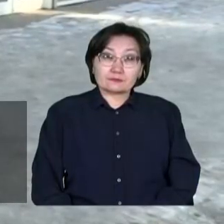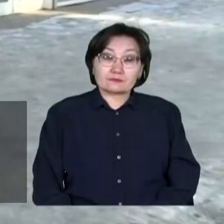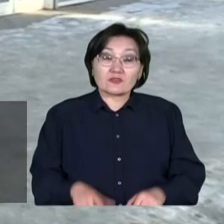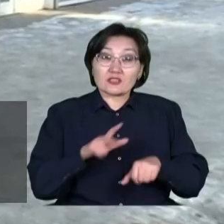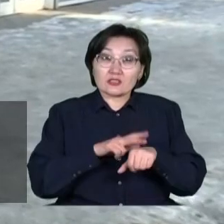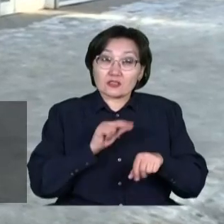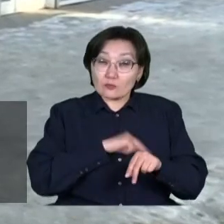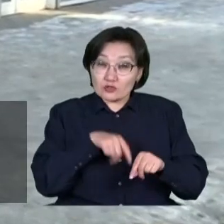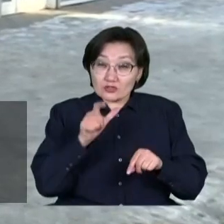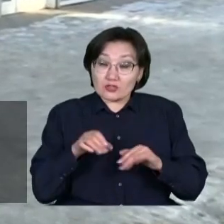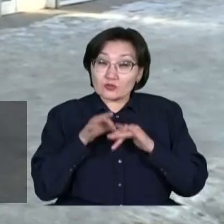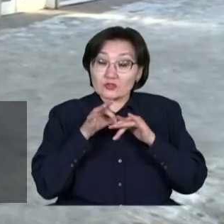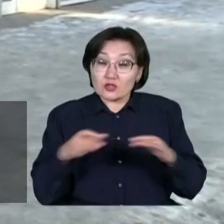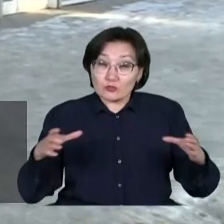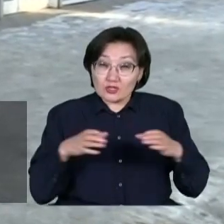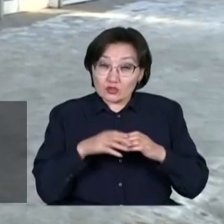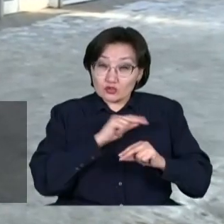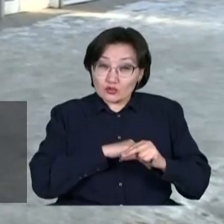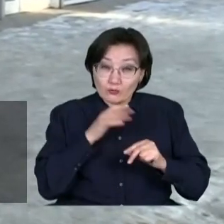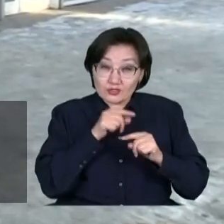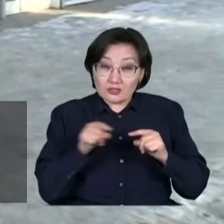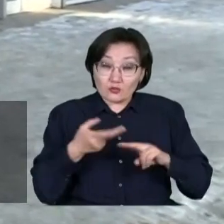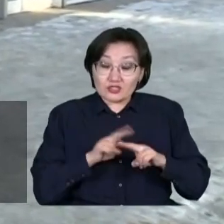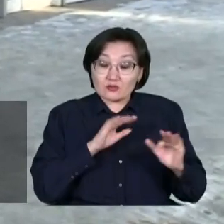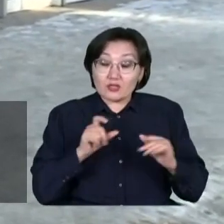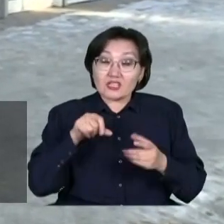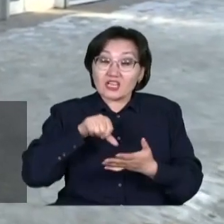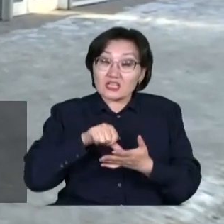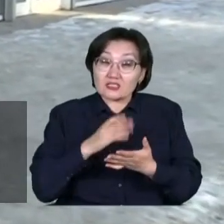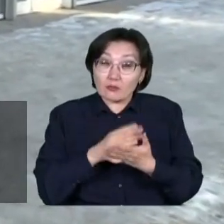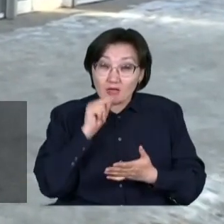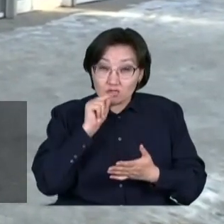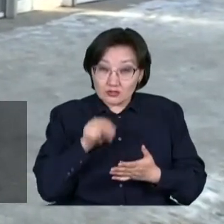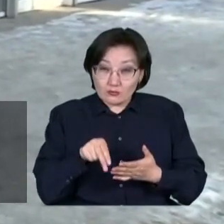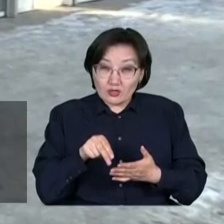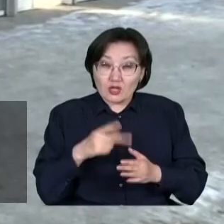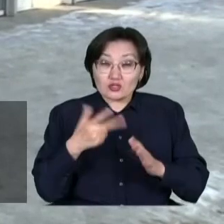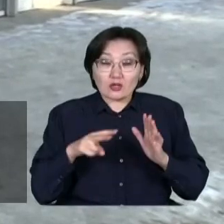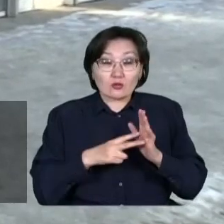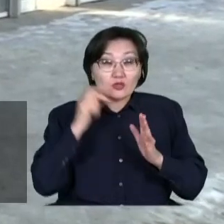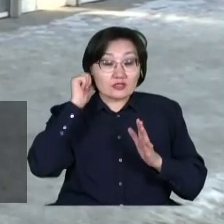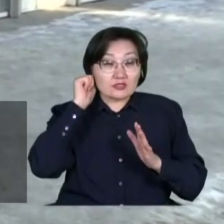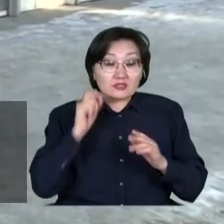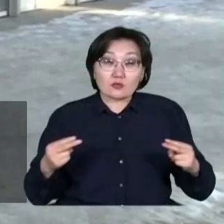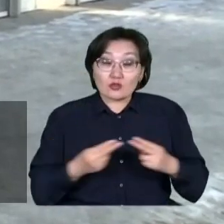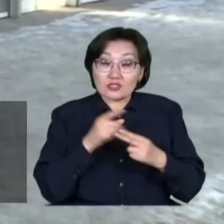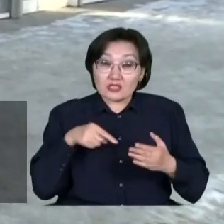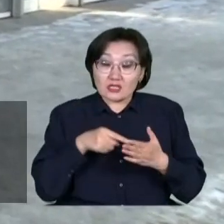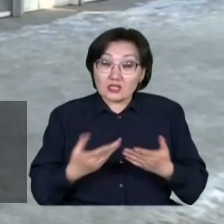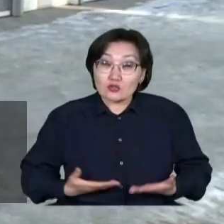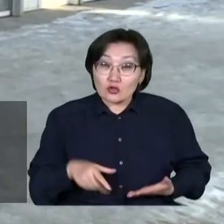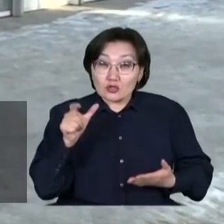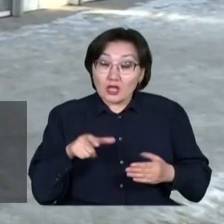Полиция қызметкерлерімен жүргізілген кешенді жұмыстары барысында осы іске қатысы бар деген күдікпен 37 жастағы Астана қаласының тұрғыны